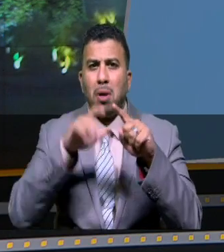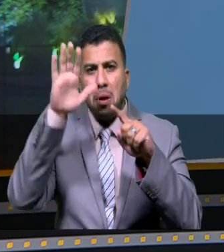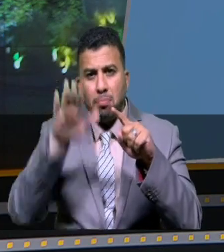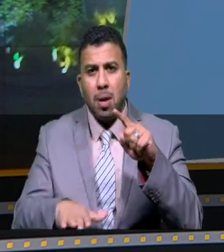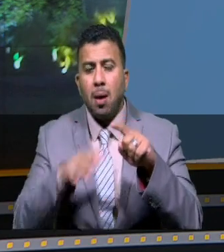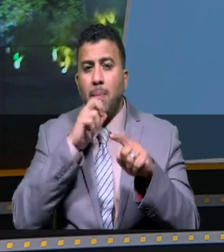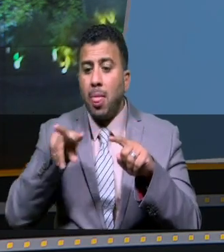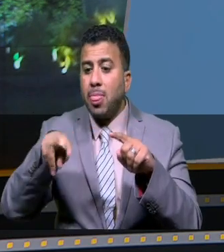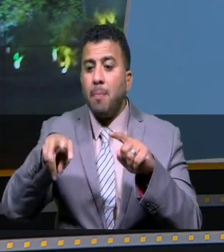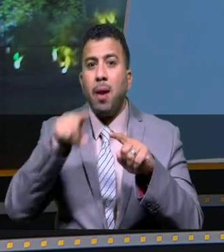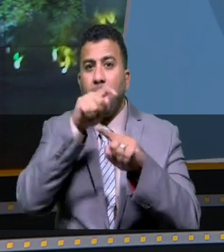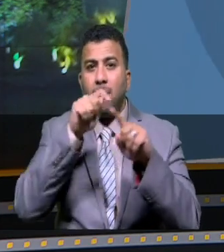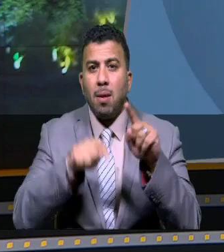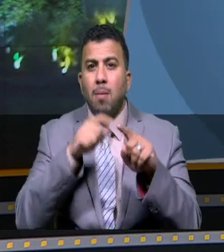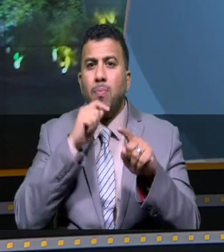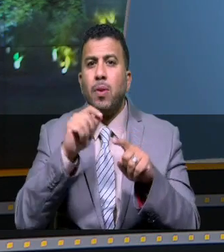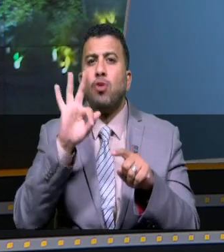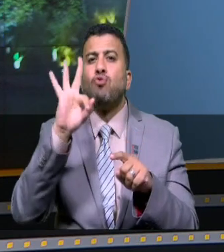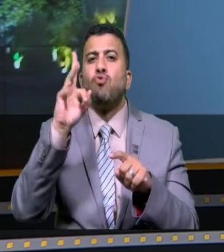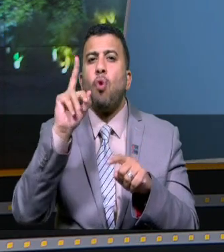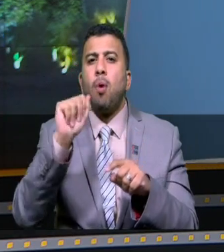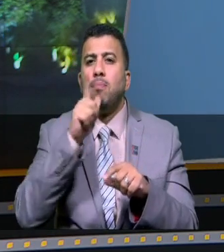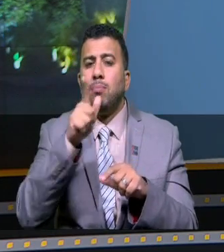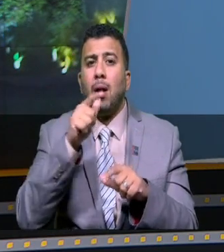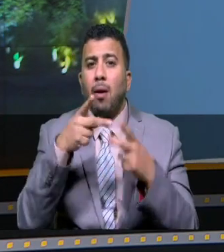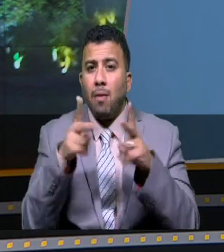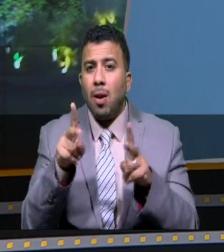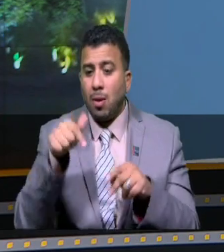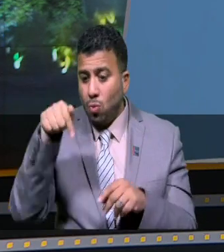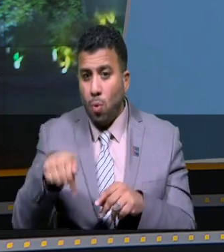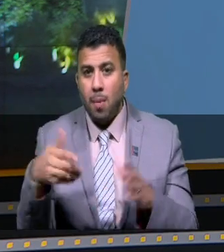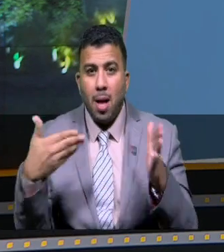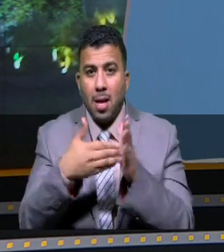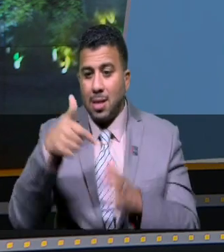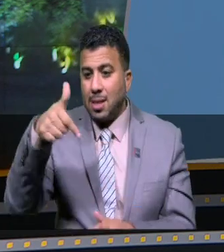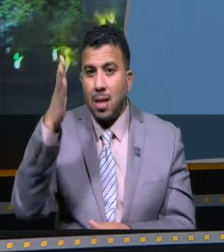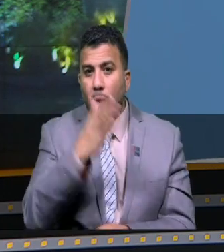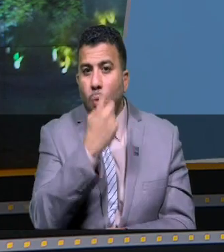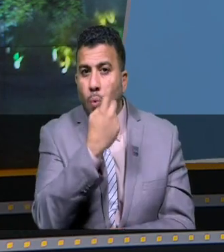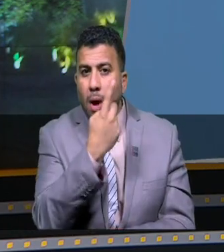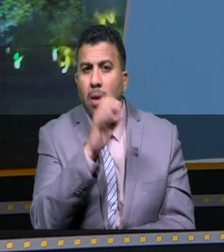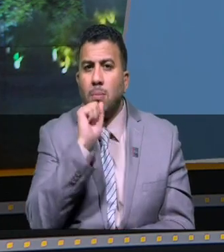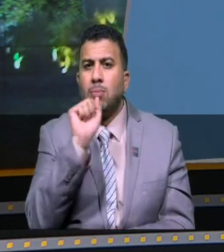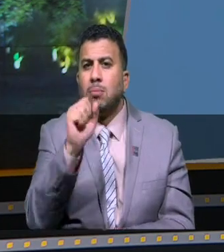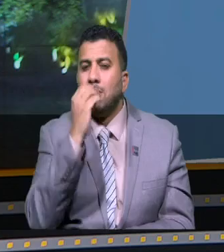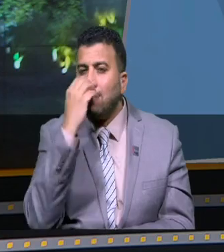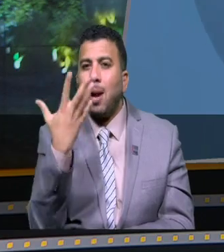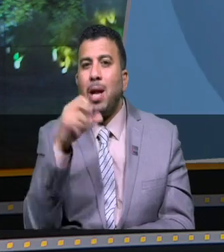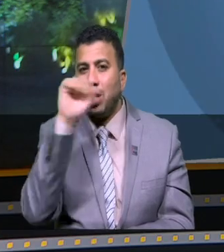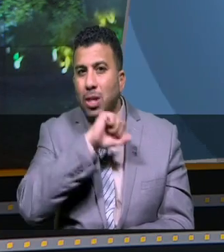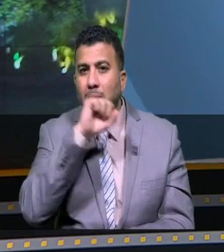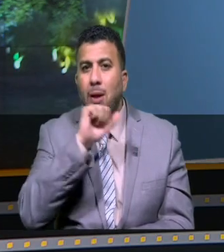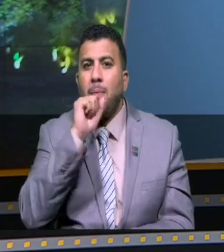لغاية 80% ولمدة 3 أيام ابتداء من اليوم وحتى 6 يناير الجاري ضمن عروض ربيع